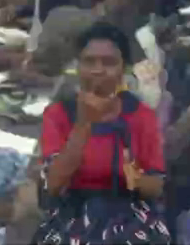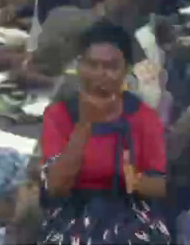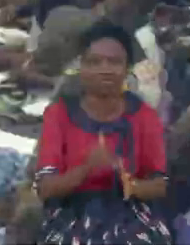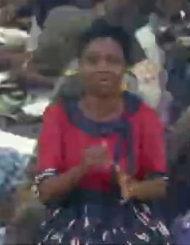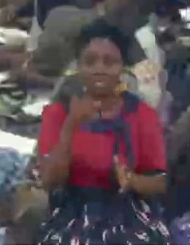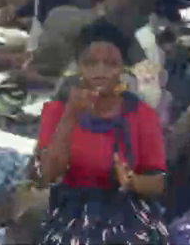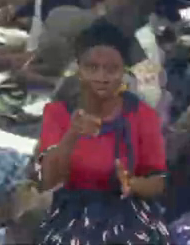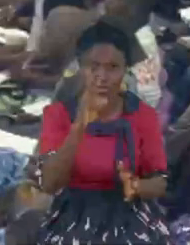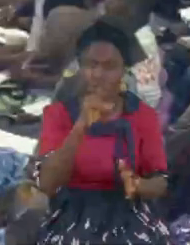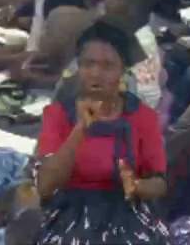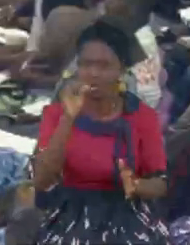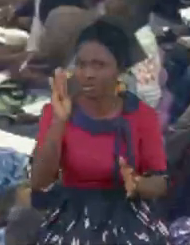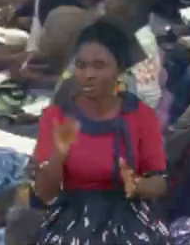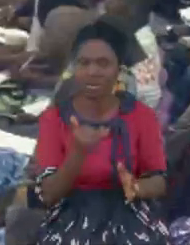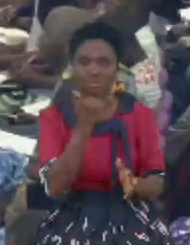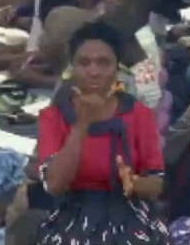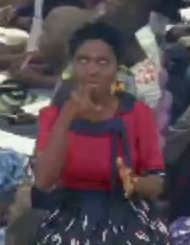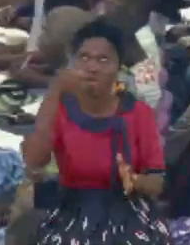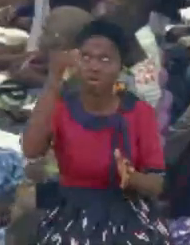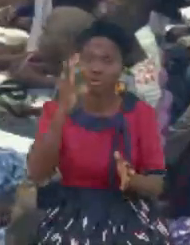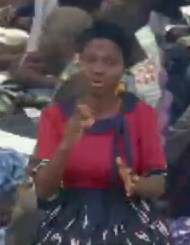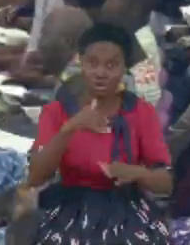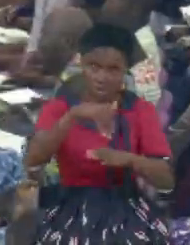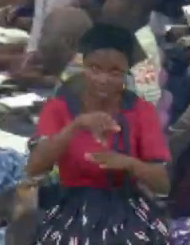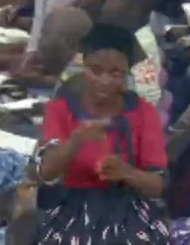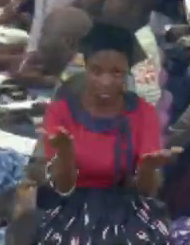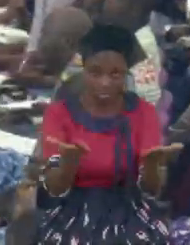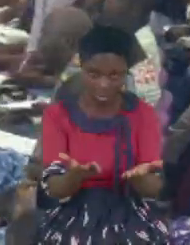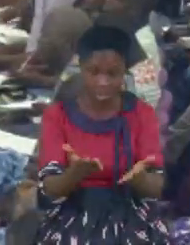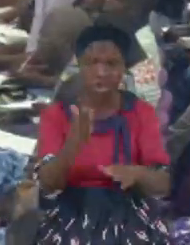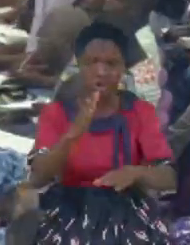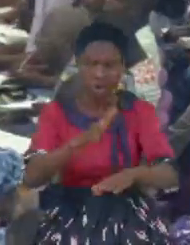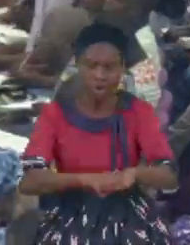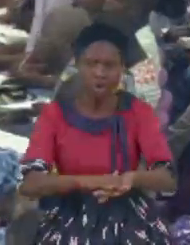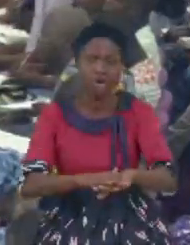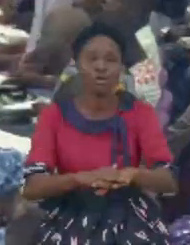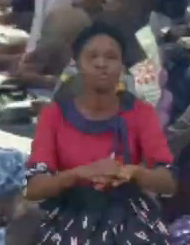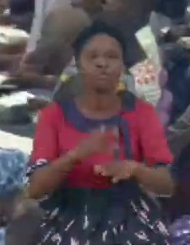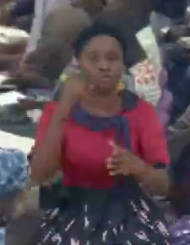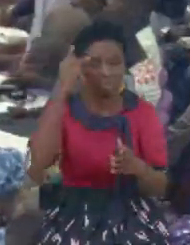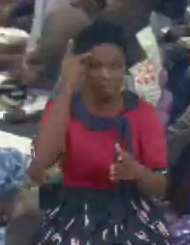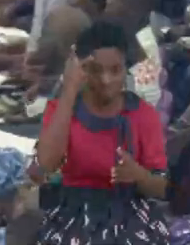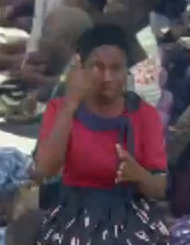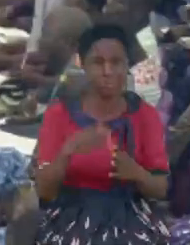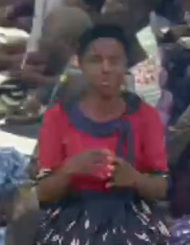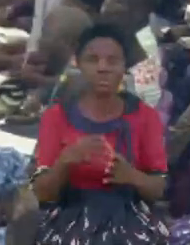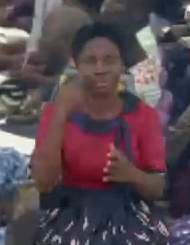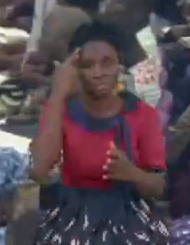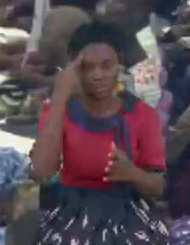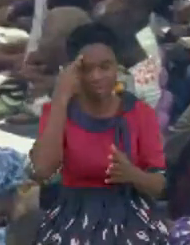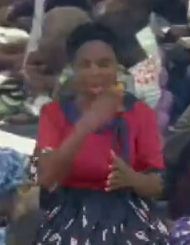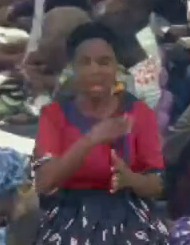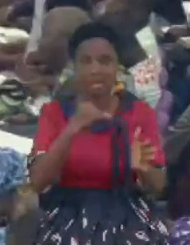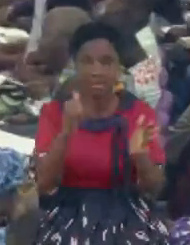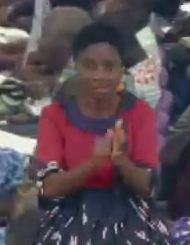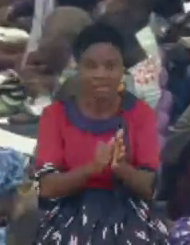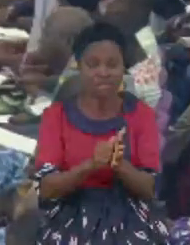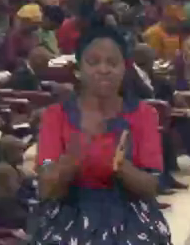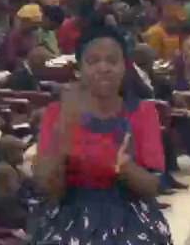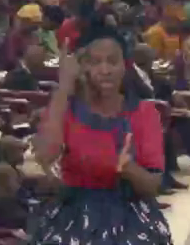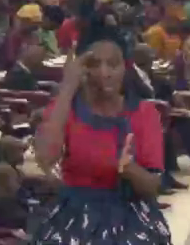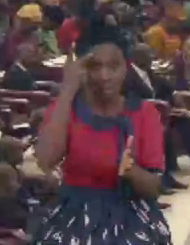un jeu de hasard dans ce monde. Vous êtes venu ici pour un but. Dieu vous a envoyé ici pour un but. Et ce but sera atteint au nom de